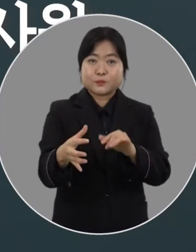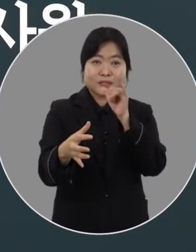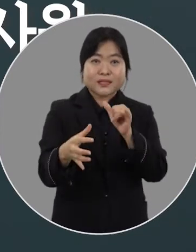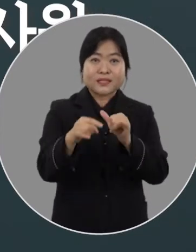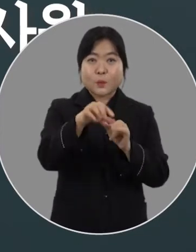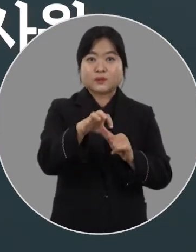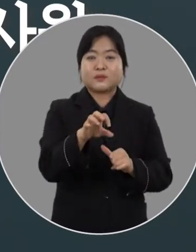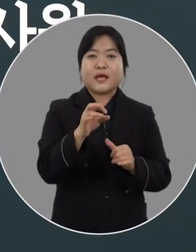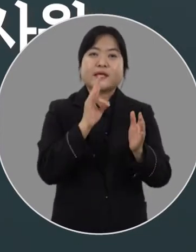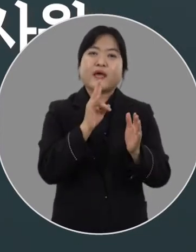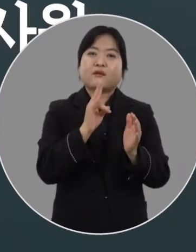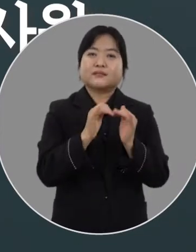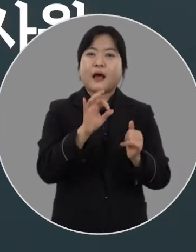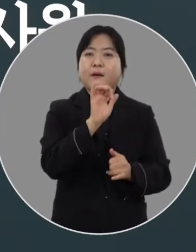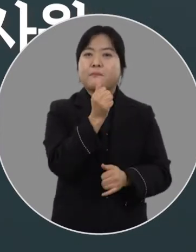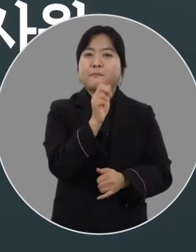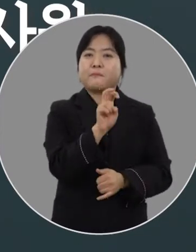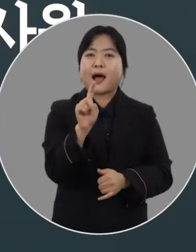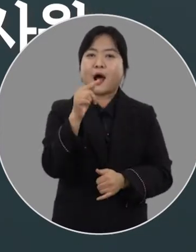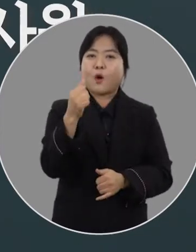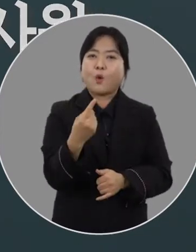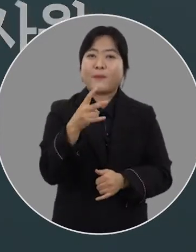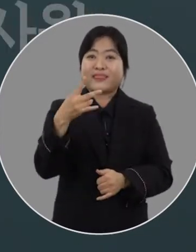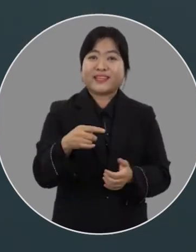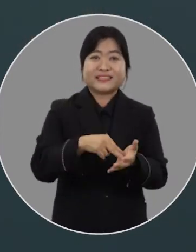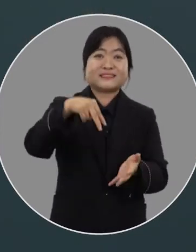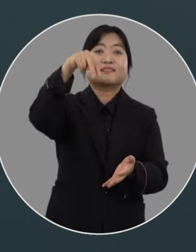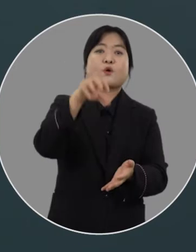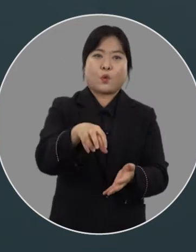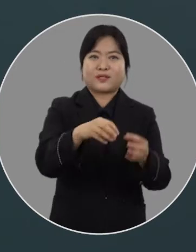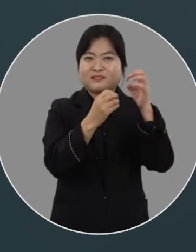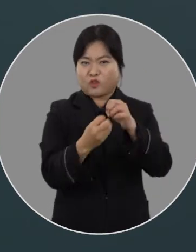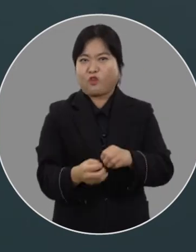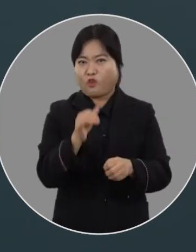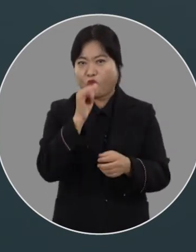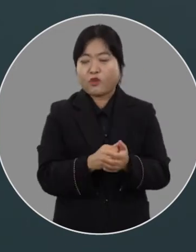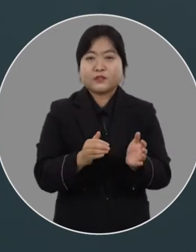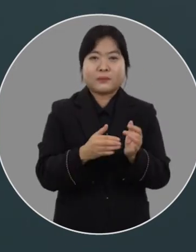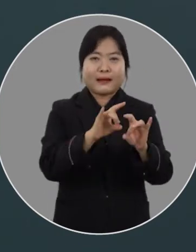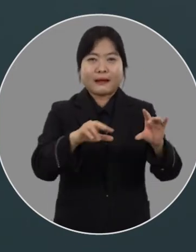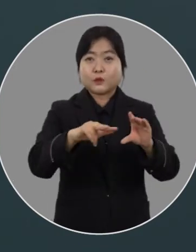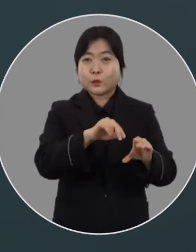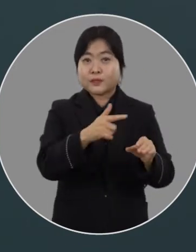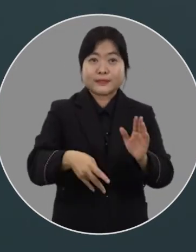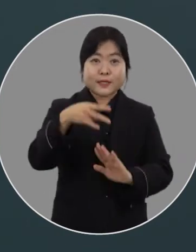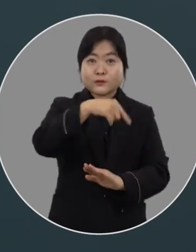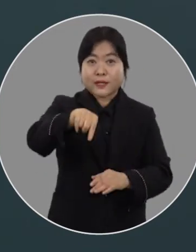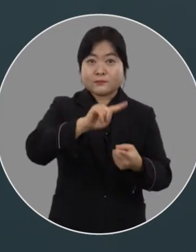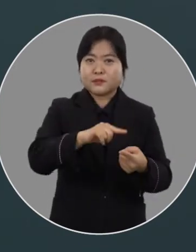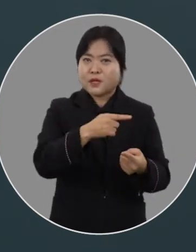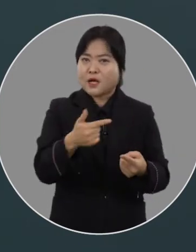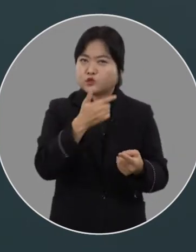예언자 마호메트가 승천한 곳이라는 전설이 내려오고 있었습니다. 각각의 종교들이 바로 이 예루살렘을 아주